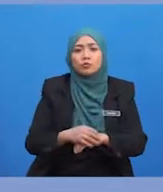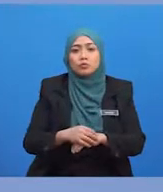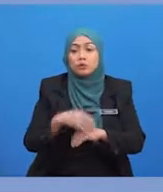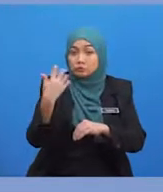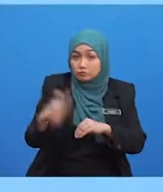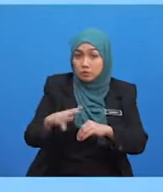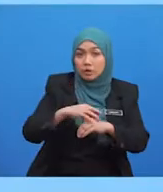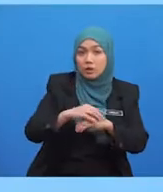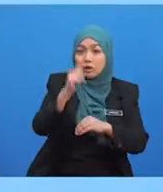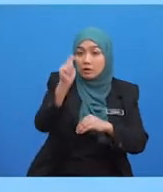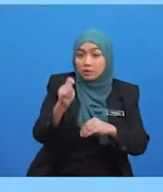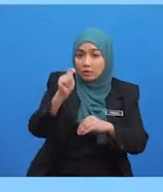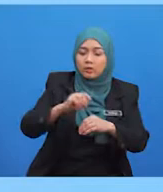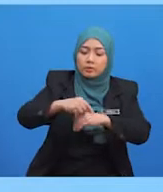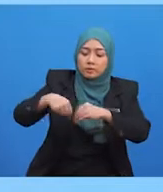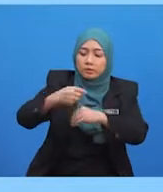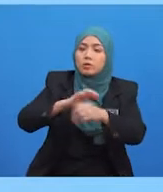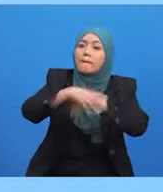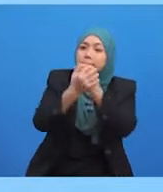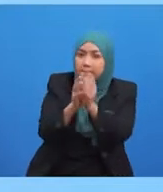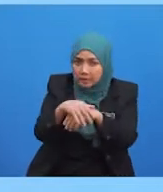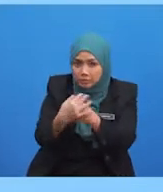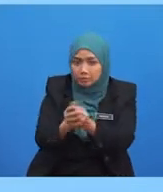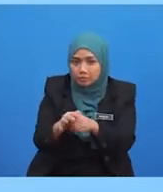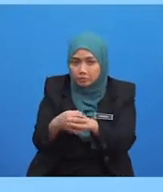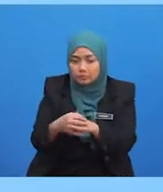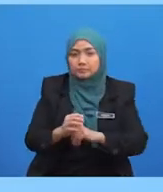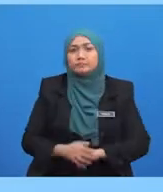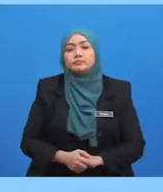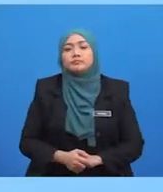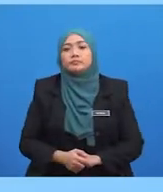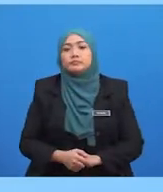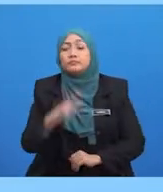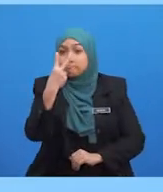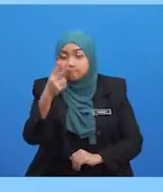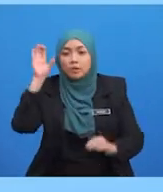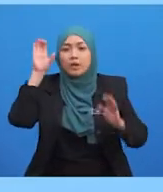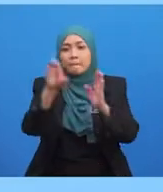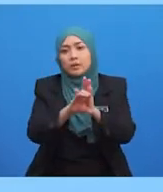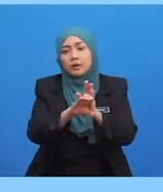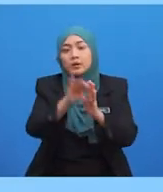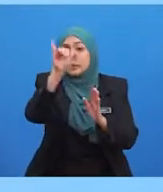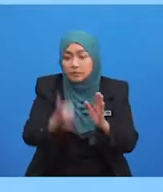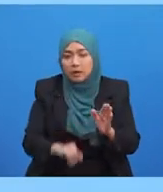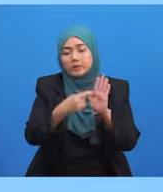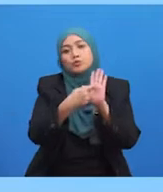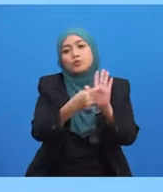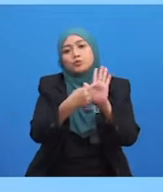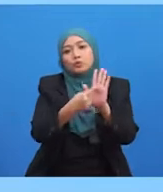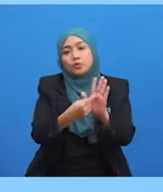tandas. Lihat pada paparan gambar yang diberi. Di paparan